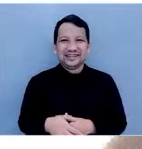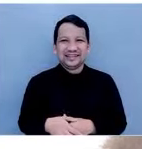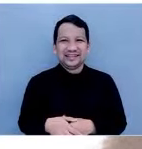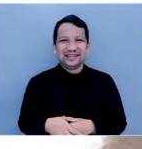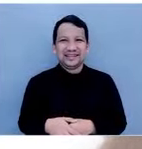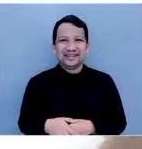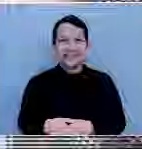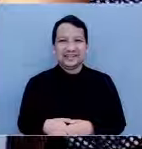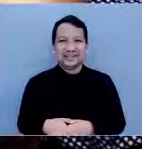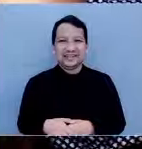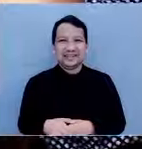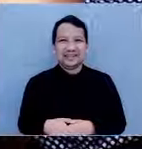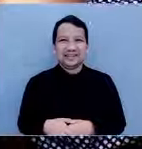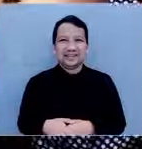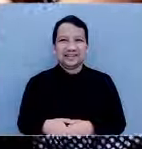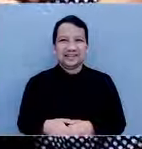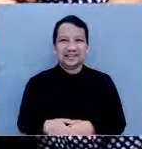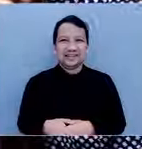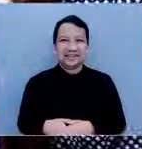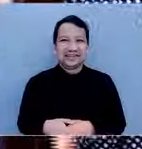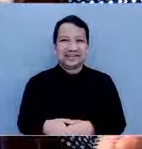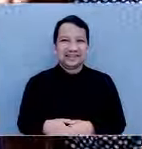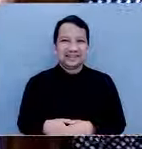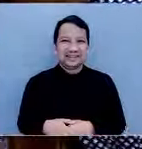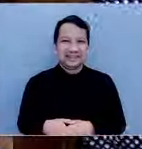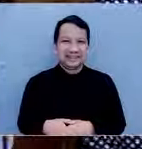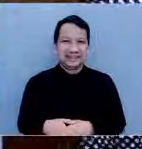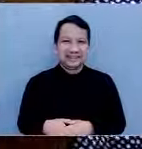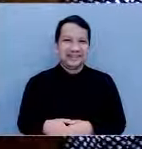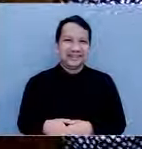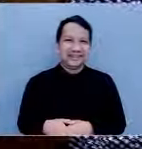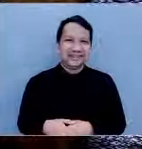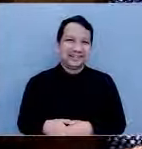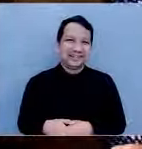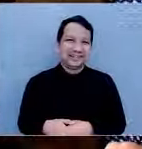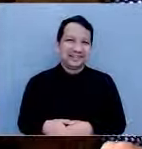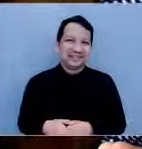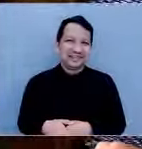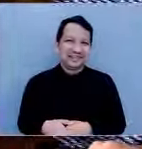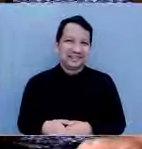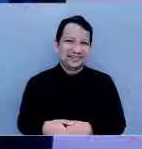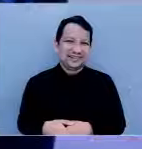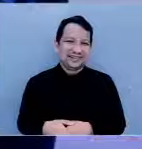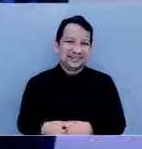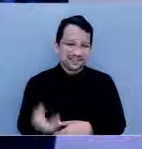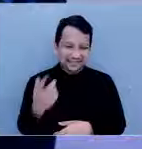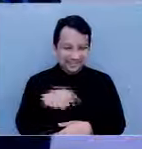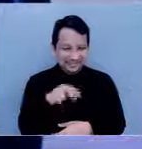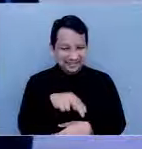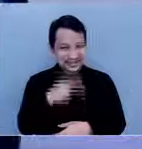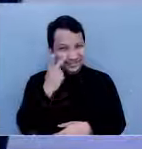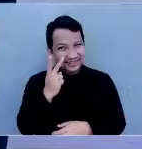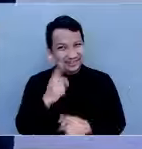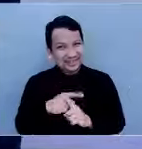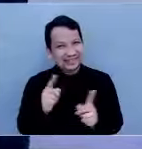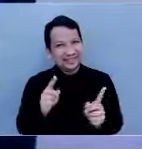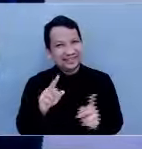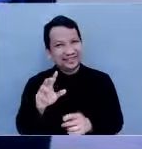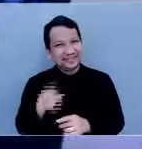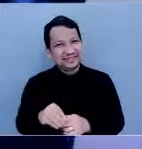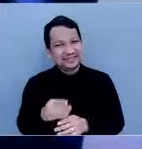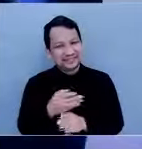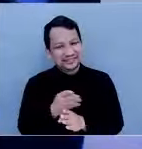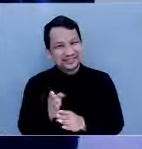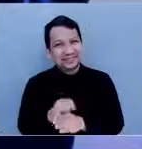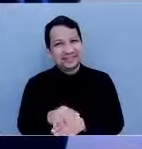po yan. Na, okay. Oh, sa ibon, ano pa po yung mga madaling gawin? Oh, yan. Yung tatahanan na. Tatahanan na. Ibon po okay. Pero yung pinakamahirap gawin.